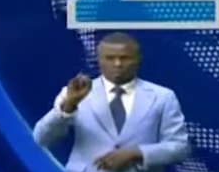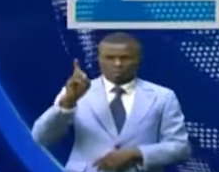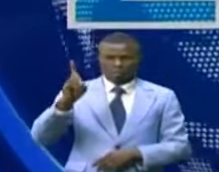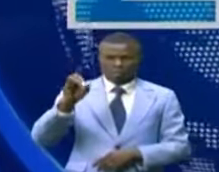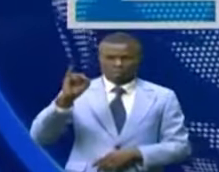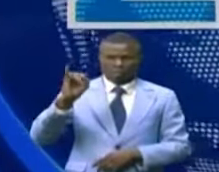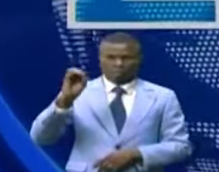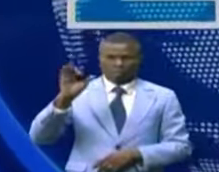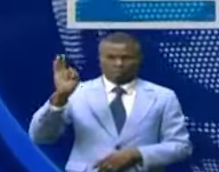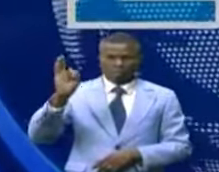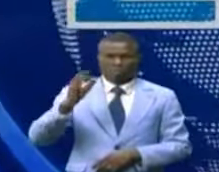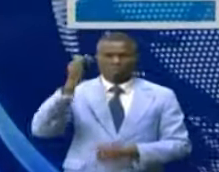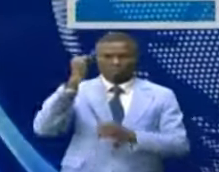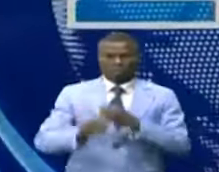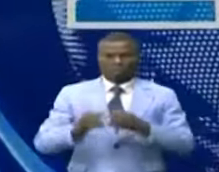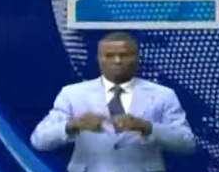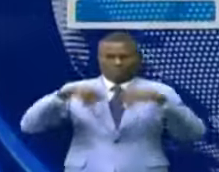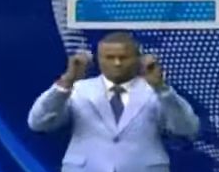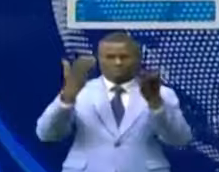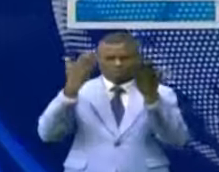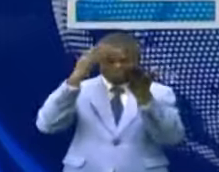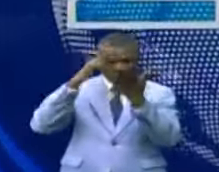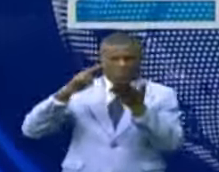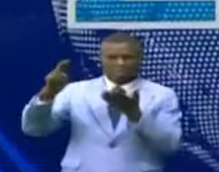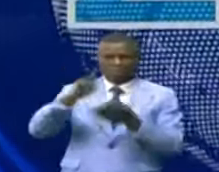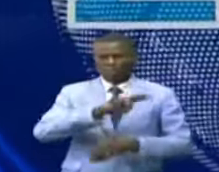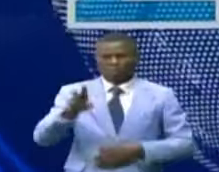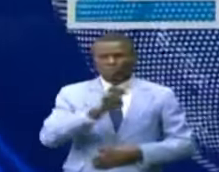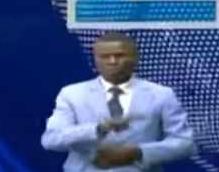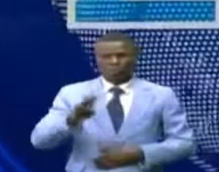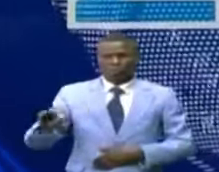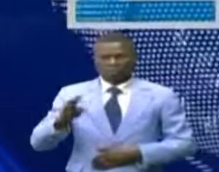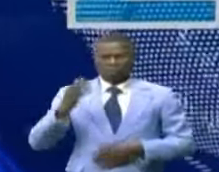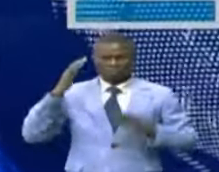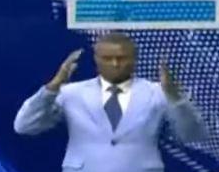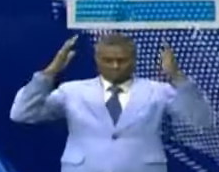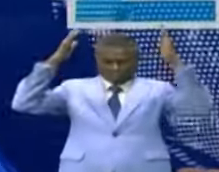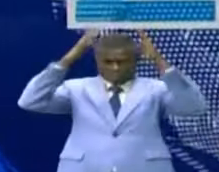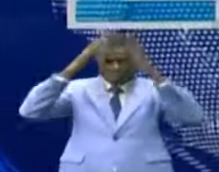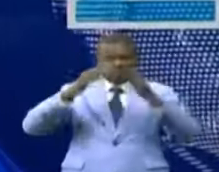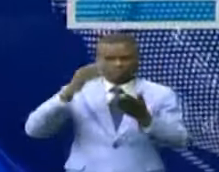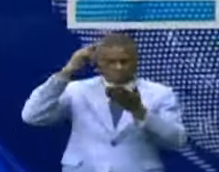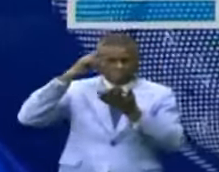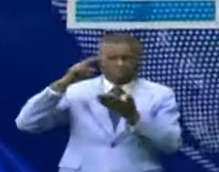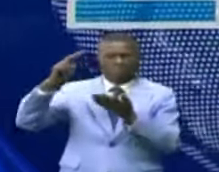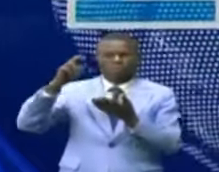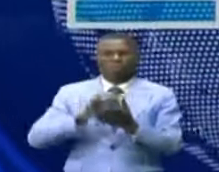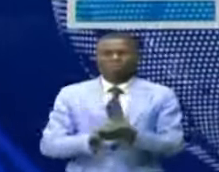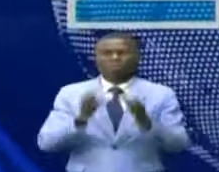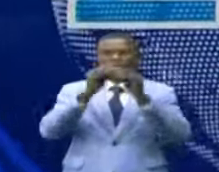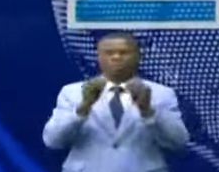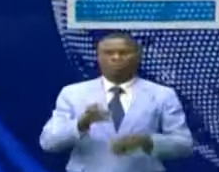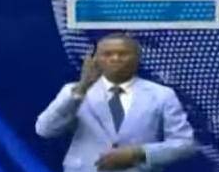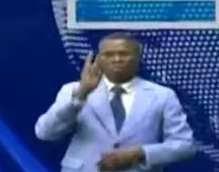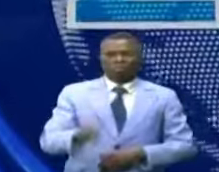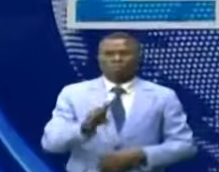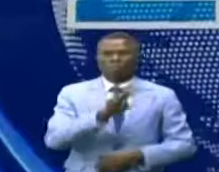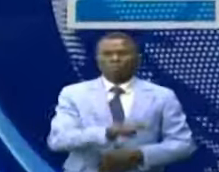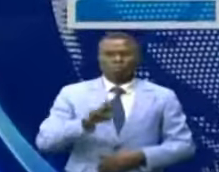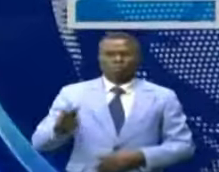la clôture de l'année académique 2022-2023 et la collation des grades académiques. Au total,